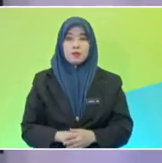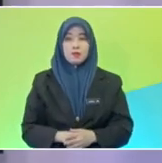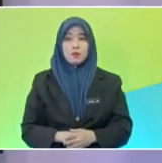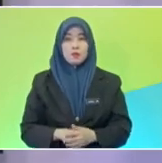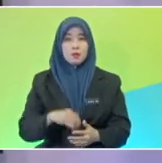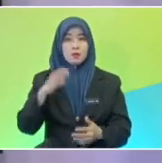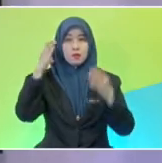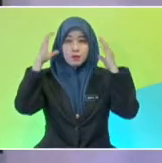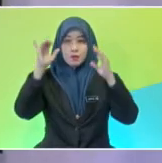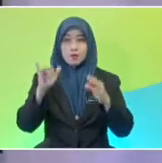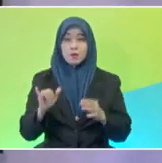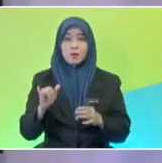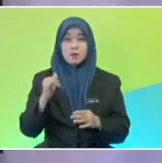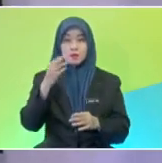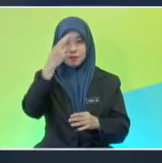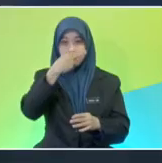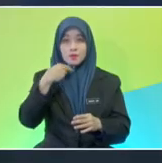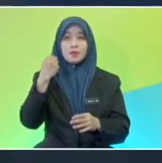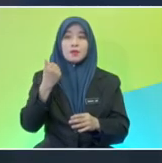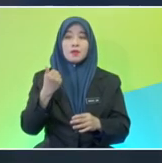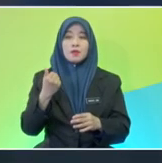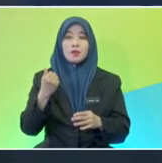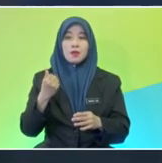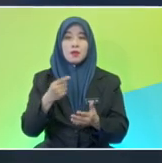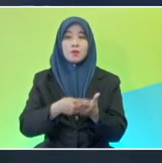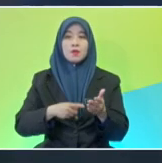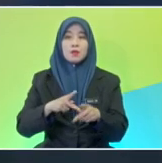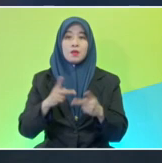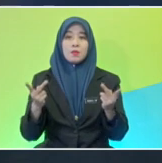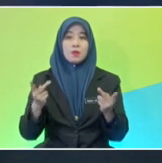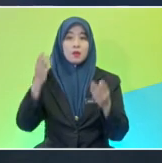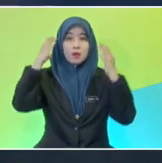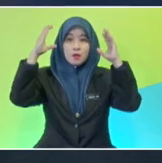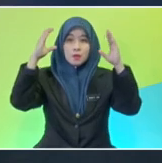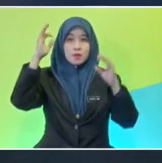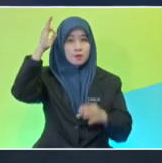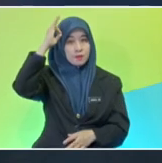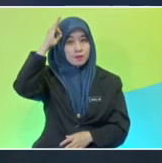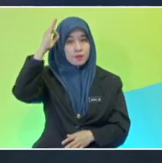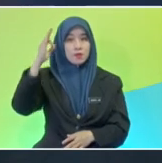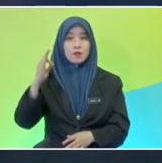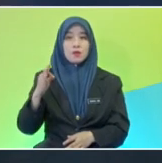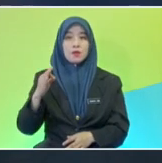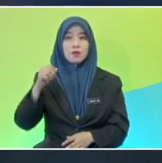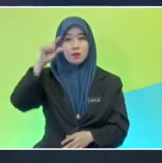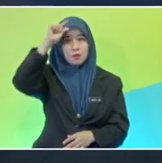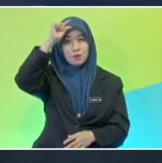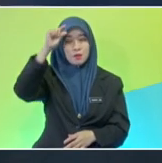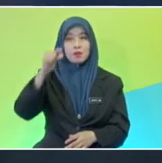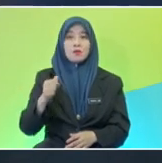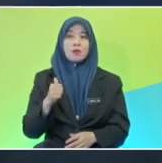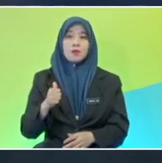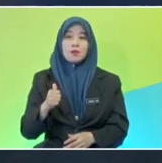Ha, kita ada Cikgu Afendi. Apa khabar Cikgu? Alhamdulillah, sihat Akmal. Ya, Along okey Along? Alhamdulillah.